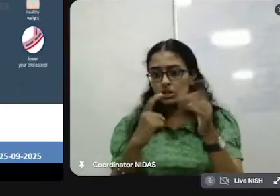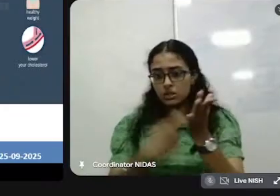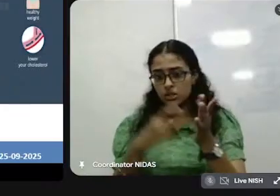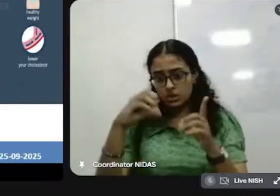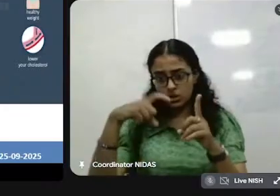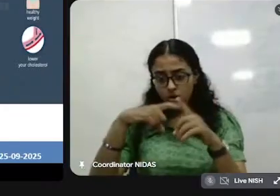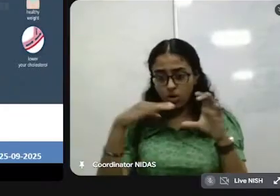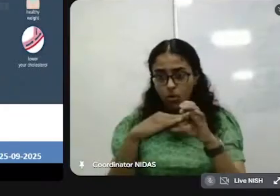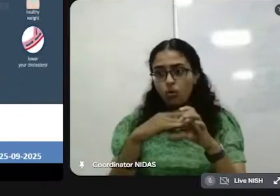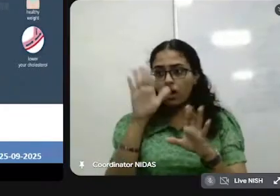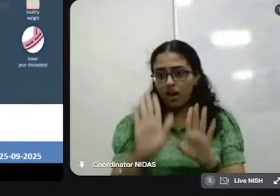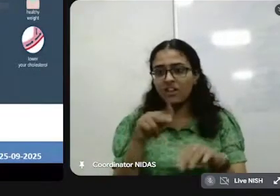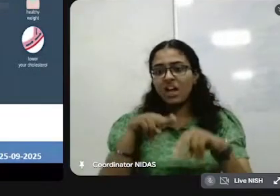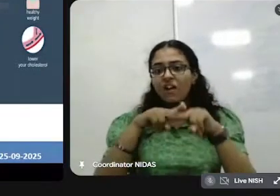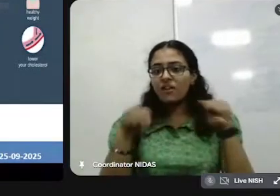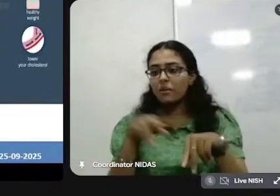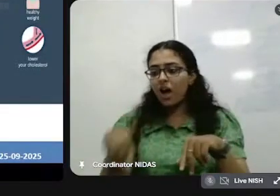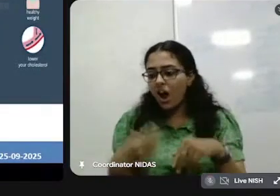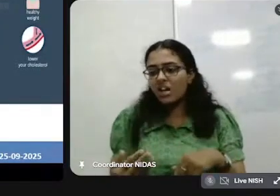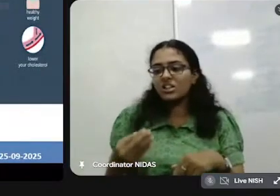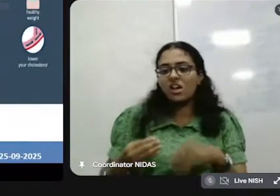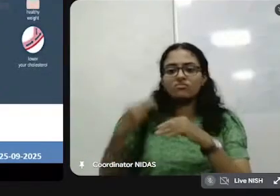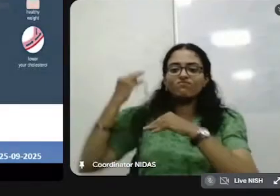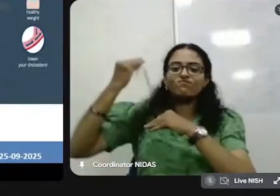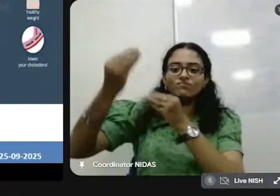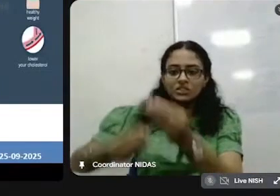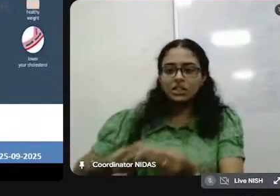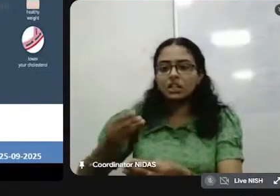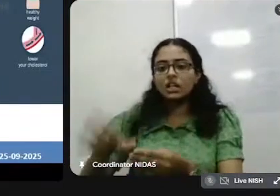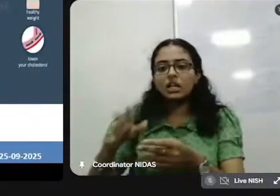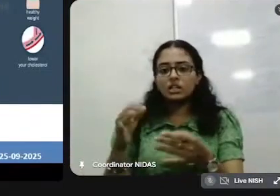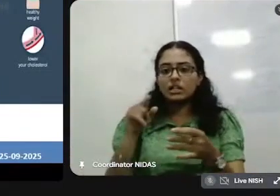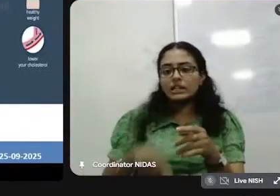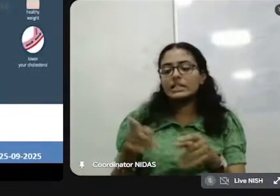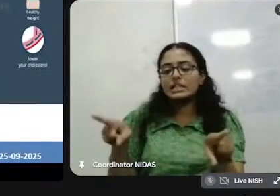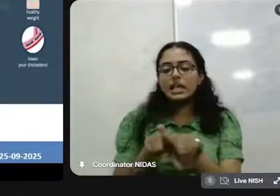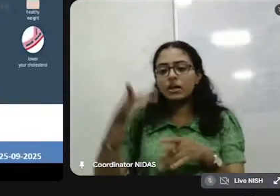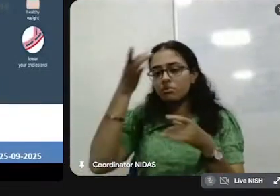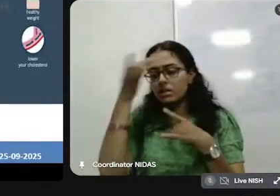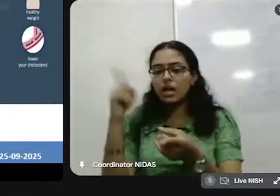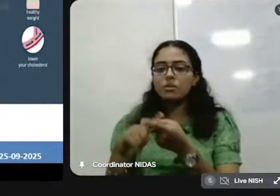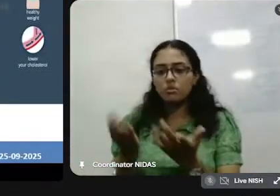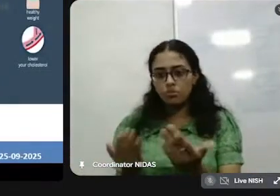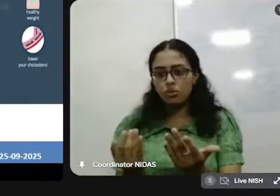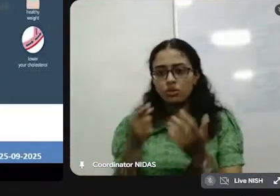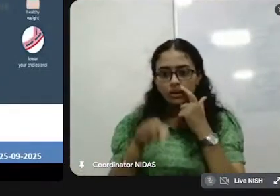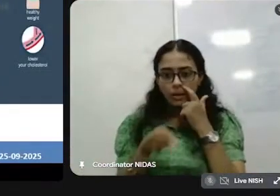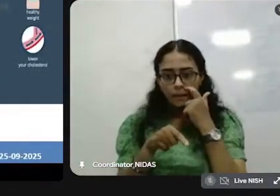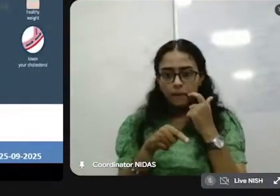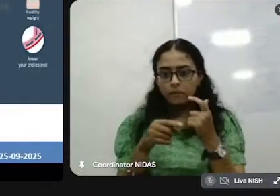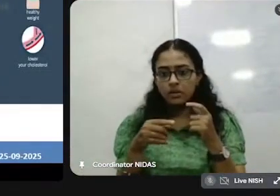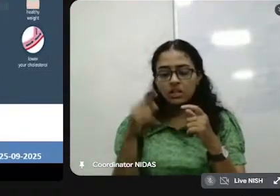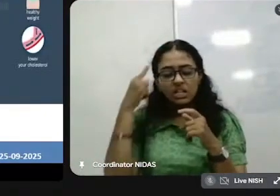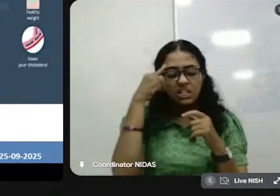വരാനുള്ള സാധ്യതയുണ്ട്. പക്ഷെ മേൽപ്പറഞ്ഞ കാര്യങ്ങൾ നമ്മൾ ശ്രദ്ധിക്കുകയാണെങ്കിൽ നമുക്ക് സ്ട്രോക്ക് ഒരു പരിധി വരെ നമുക്ക് തടയാനായിട്ട് പറ്റും. അതായത്